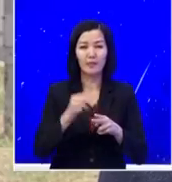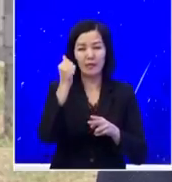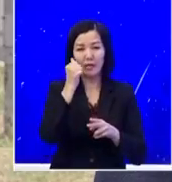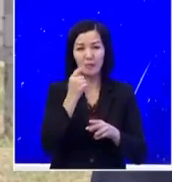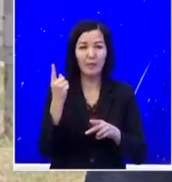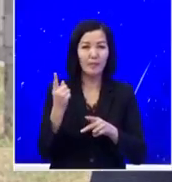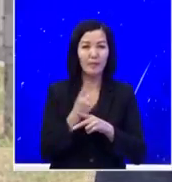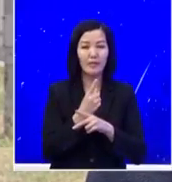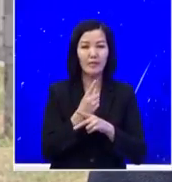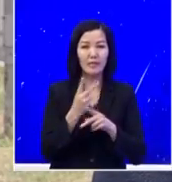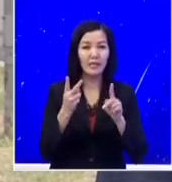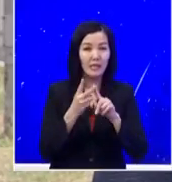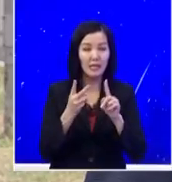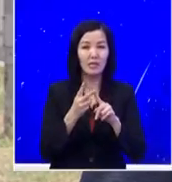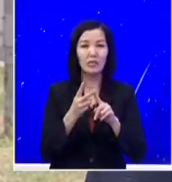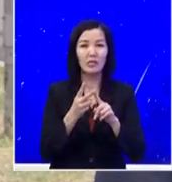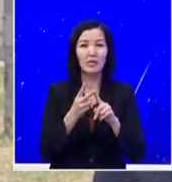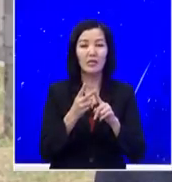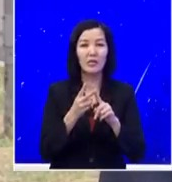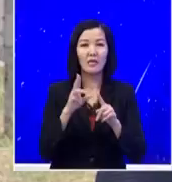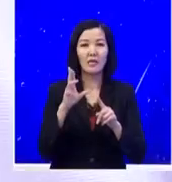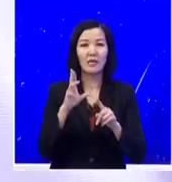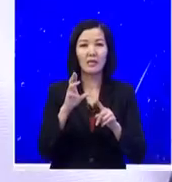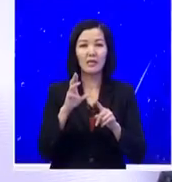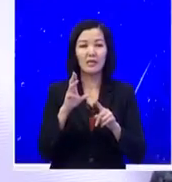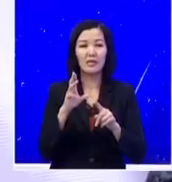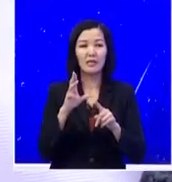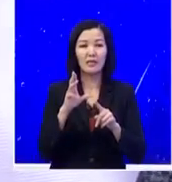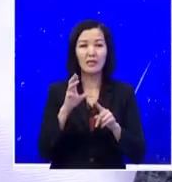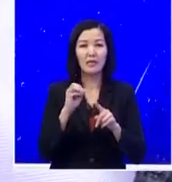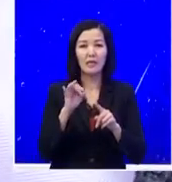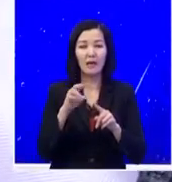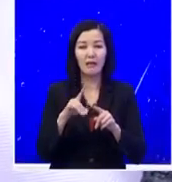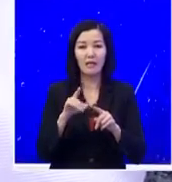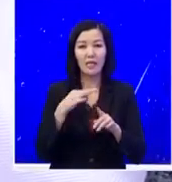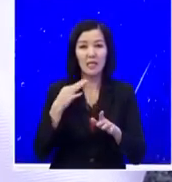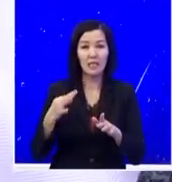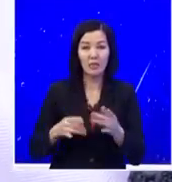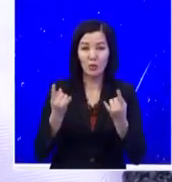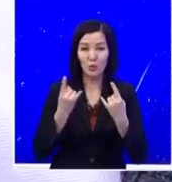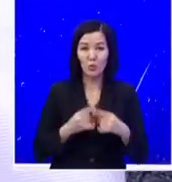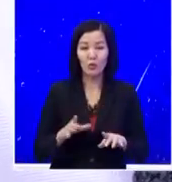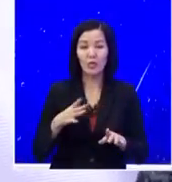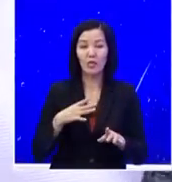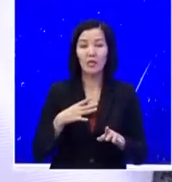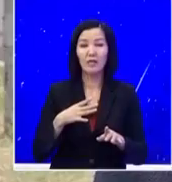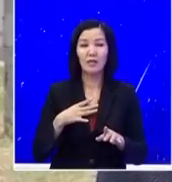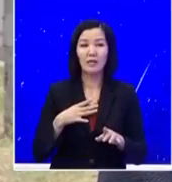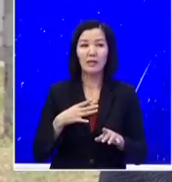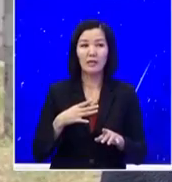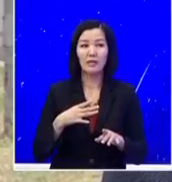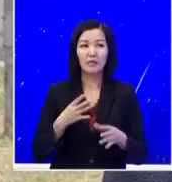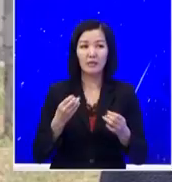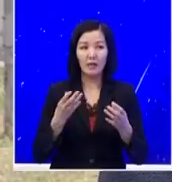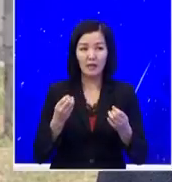тұңғыштарына серік, ерал деп, ерасылға ерал деп серік. Сергім дүниеге алып келді, інісін ертең арқа сүйер. Арғырайда мен